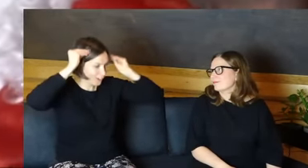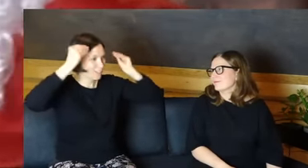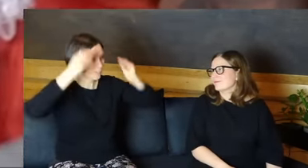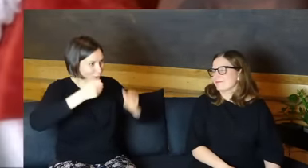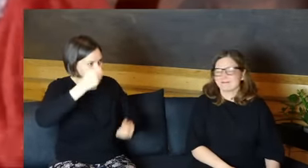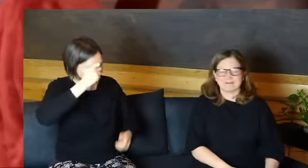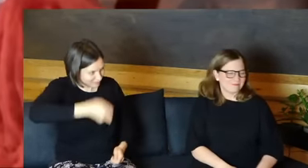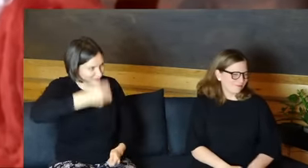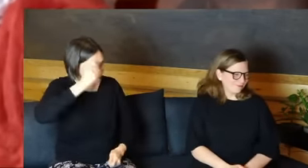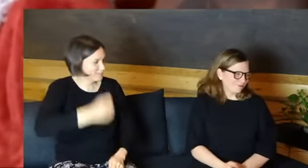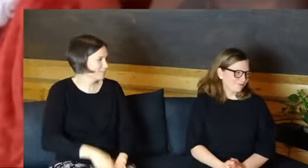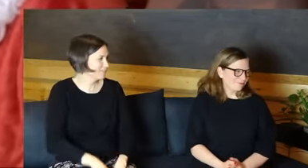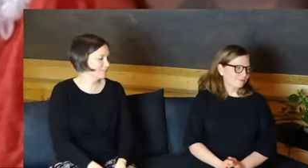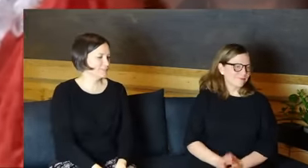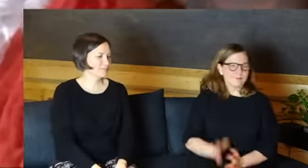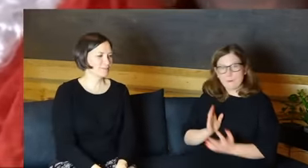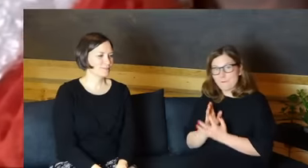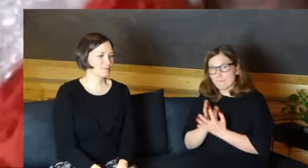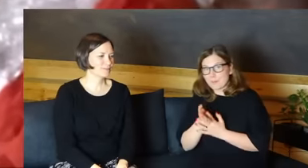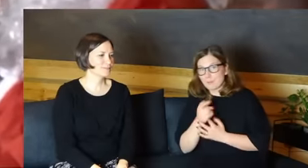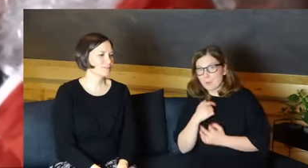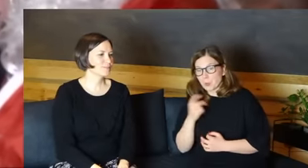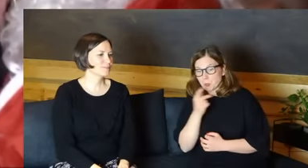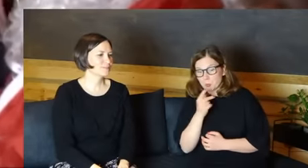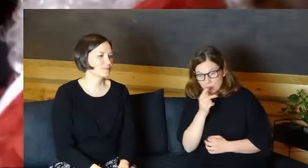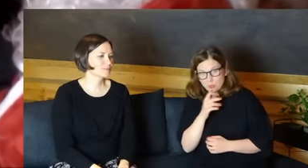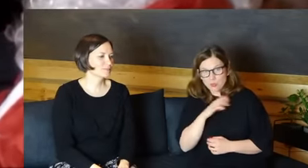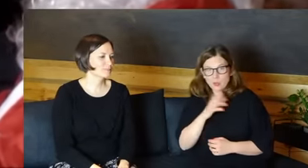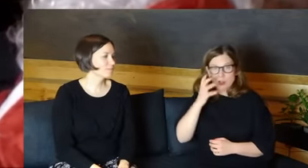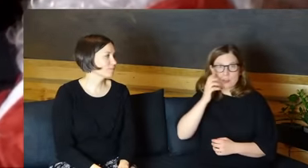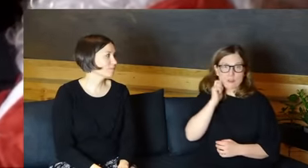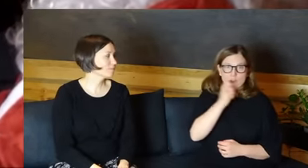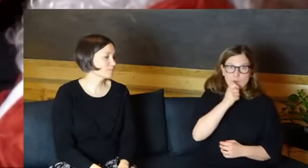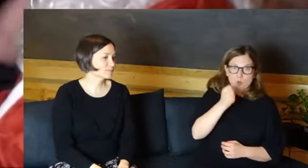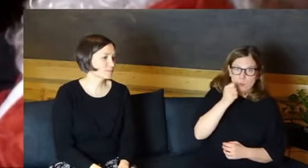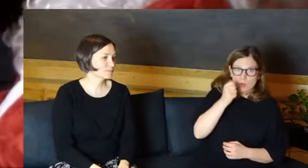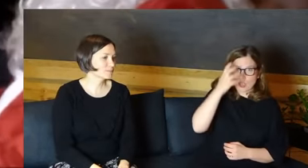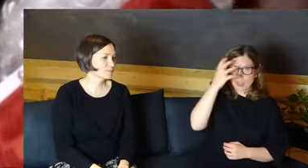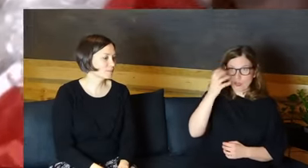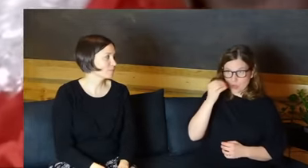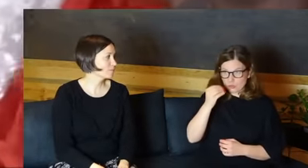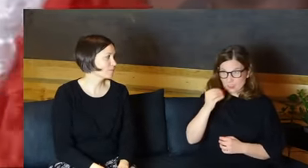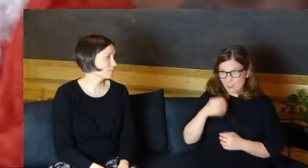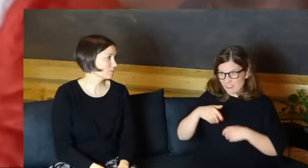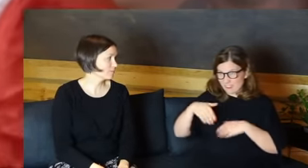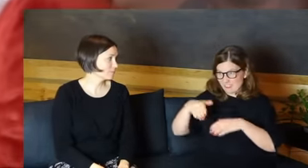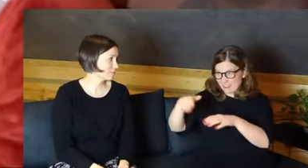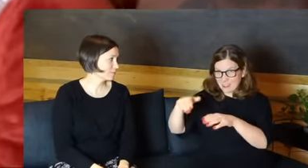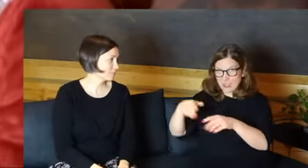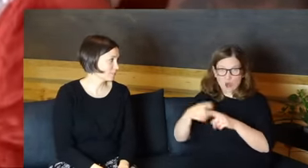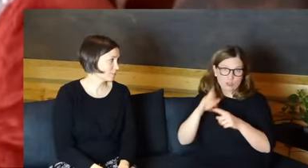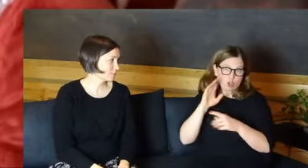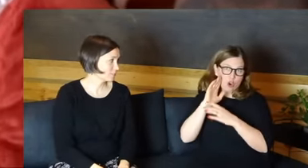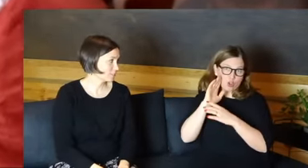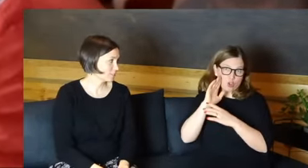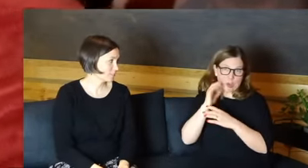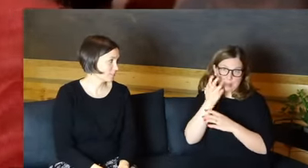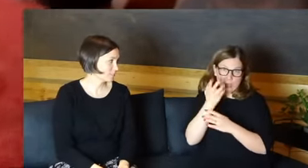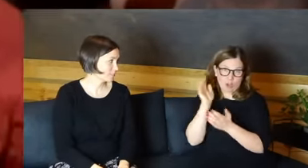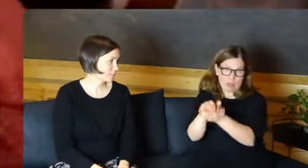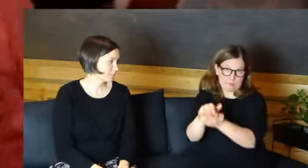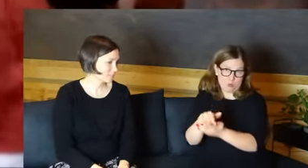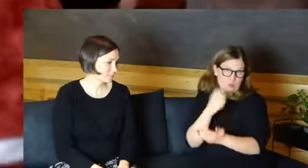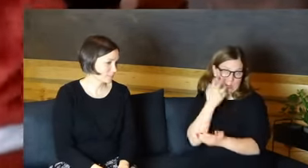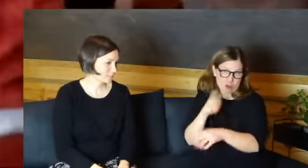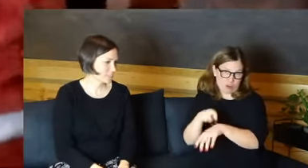mä kysyisinkin, kiitos. Että monetako pukki ja tonttu olisi kotona, jos nyt heti lähtisi. Kyllä. Kyllä se oli selkeä vihje ohi, että me lähtisimme ihan